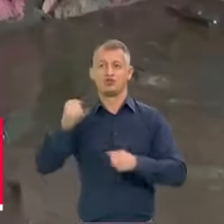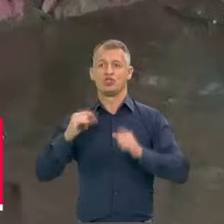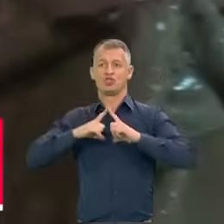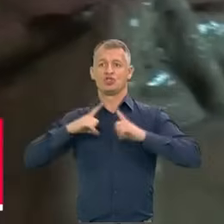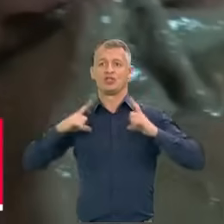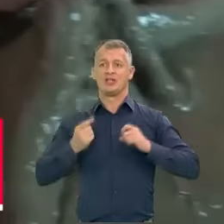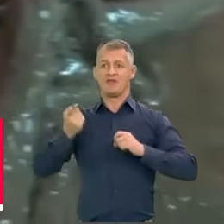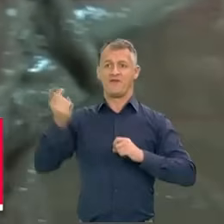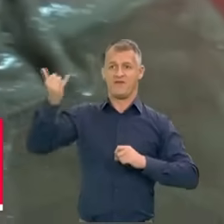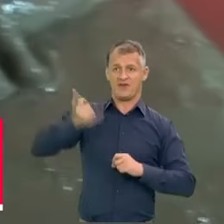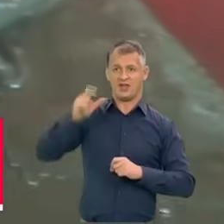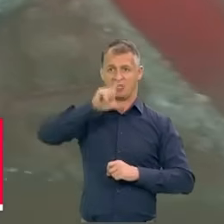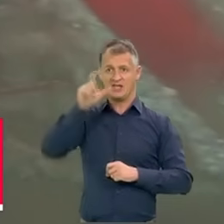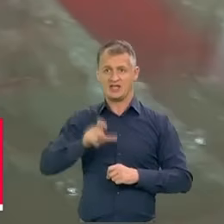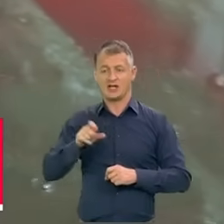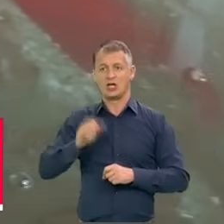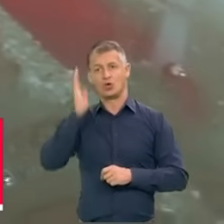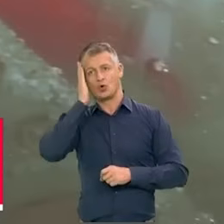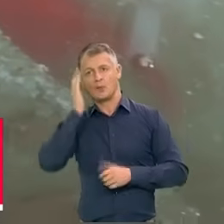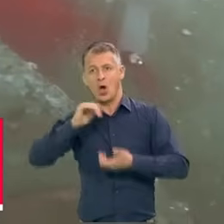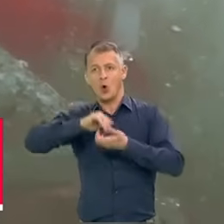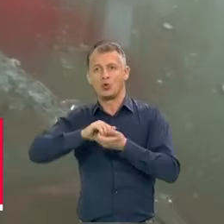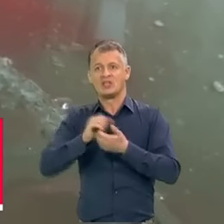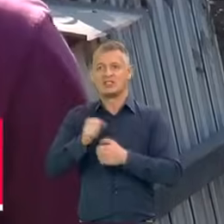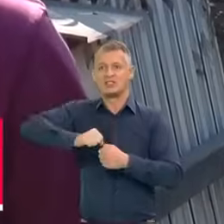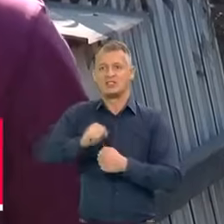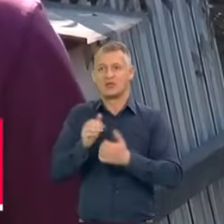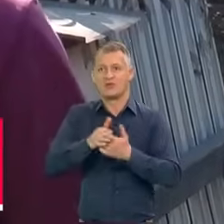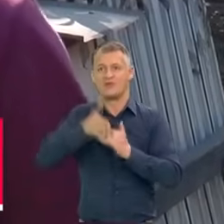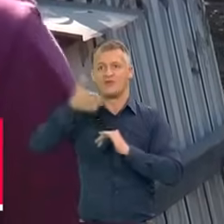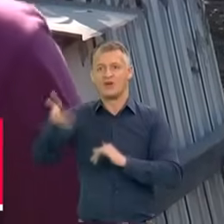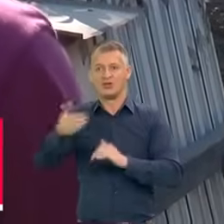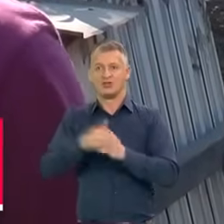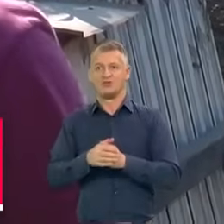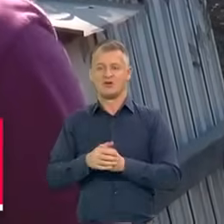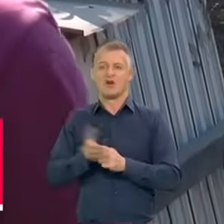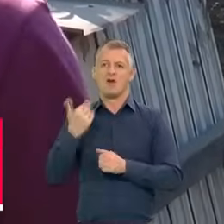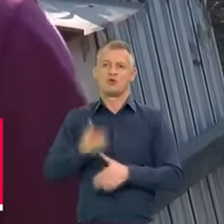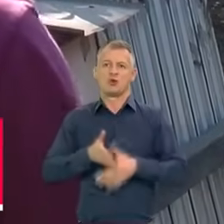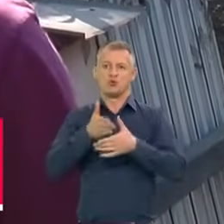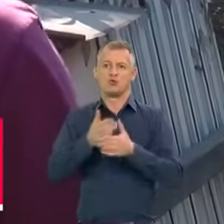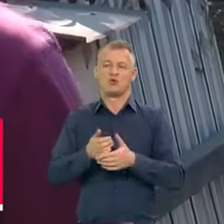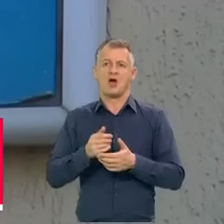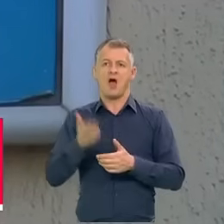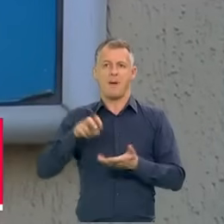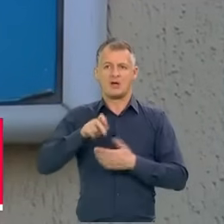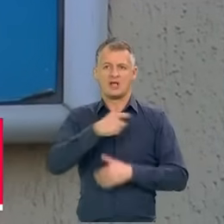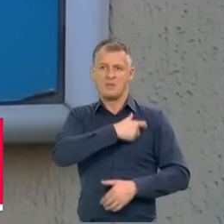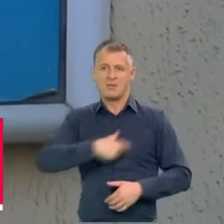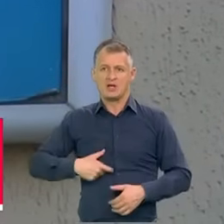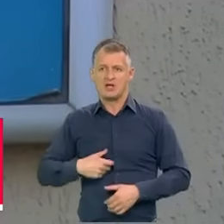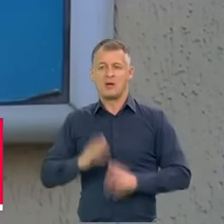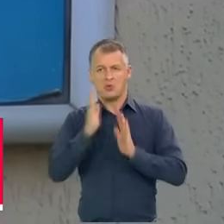Italia să o ajute dorm la o rudă în satul vecin niciun ajutor Dar nimeni nu am am fost la primărie dimineață să vină să mă